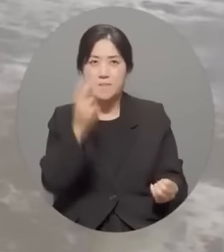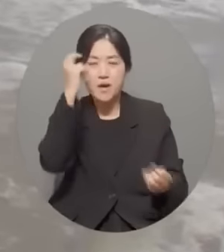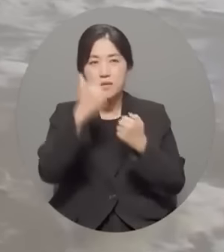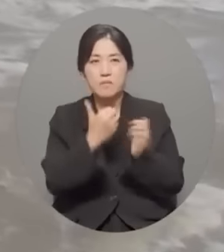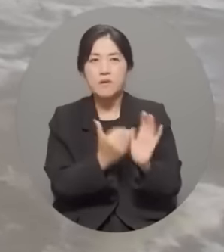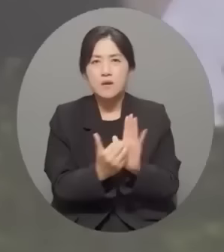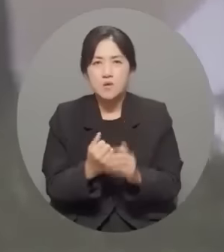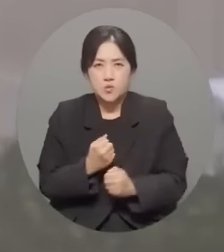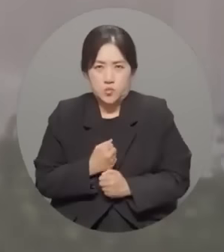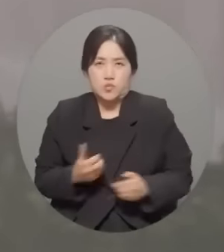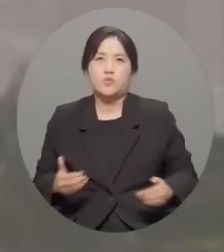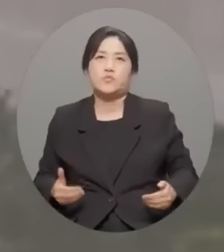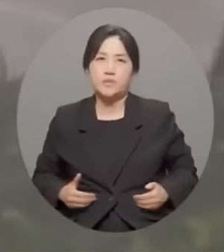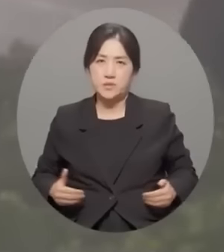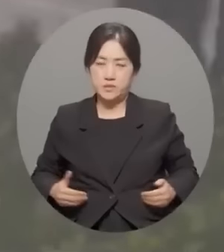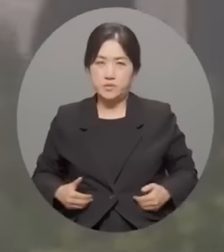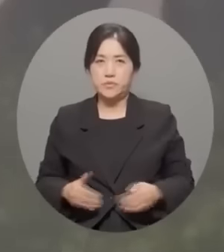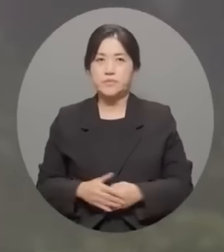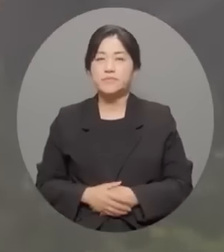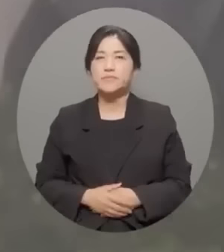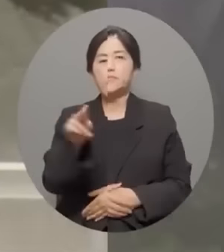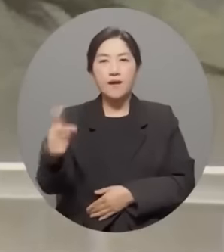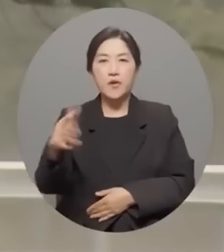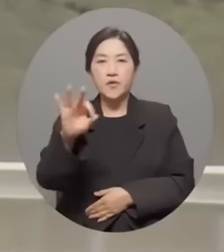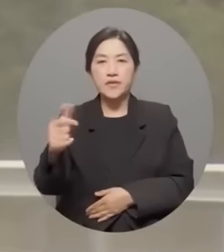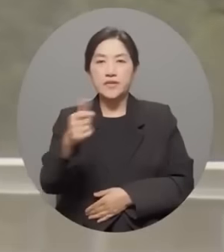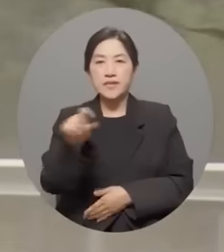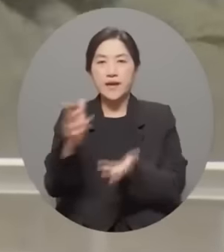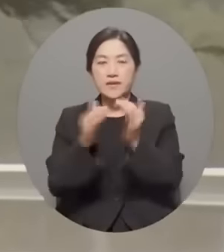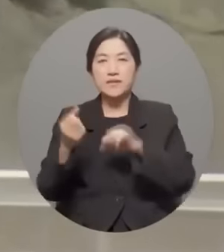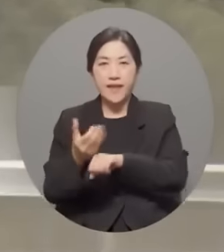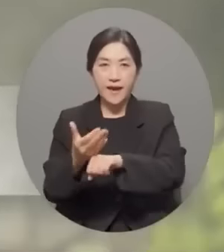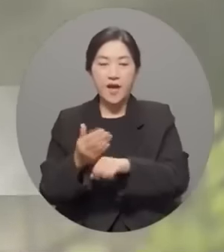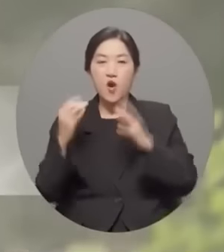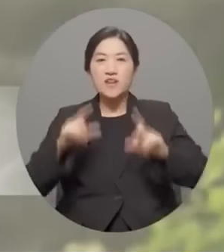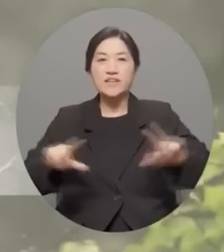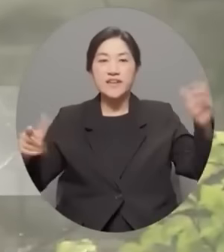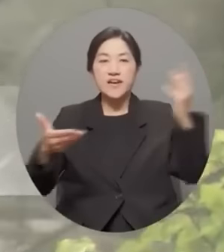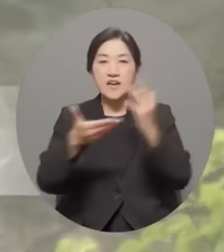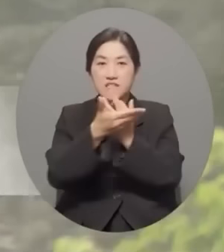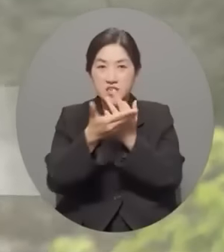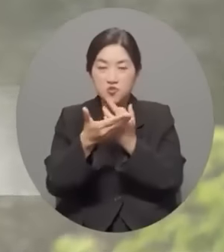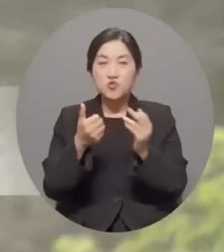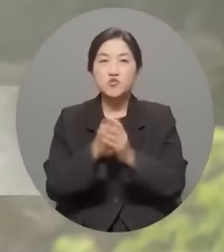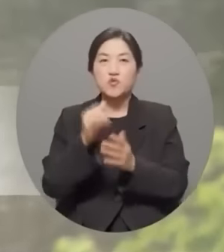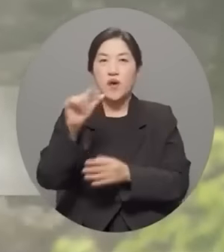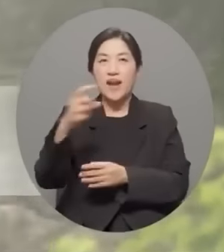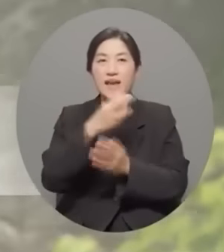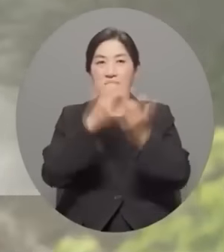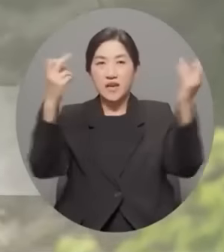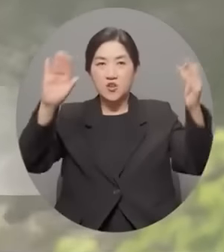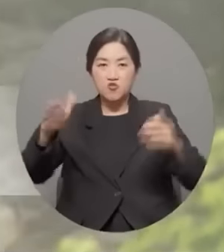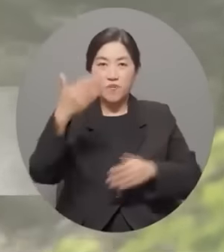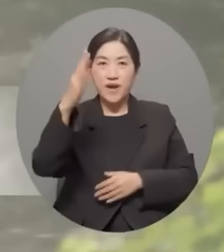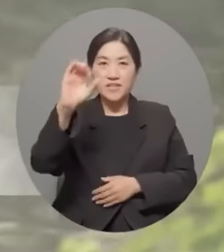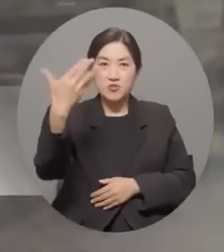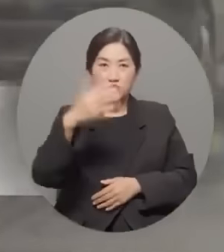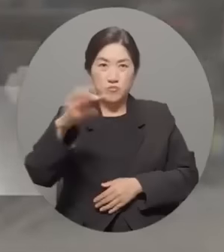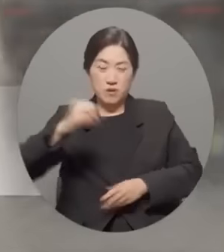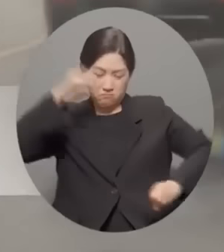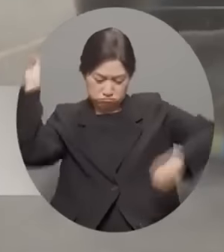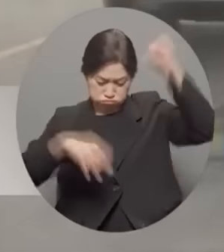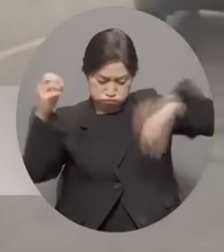필요합니다. MBC 뉴스 현인아입니다. 어린이날 제주도 한라산에는 949mm의 물폭탄이